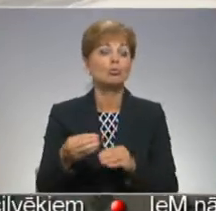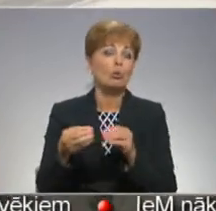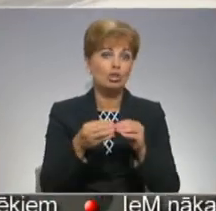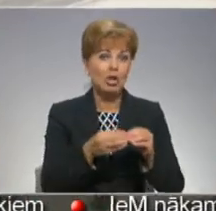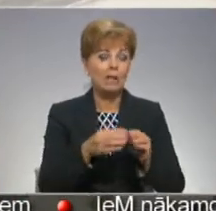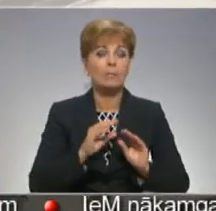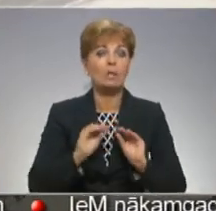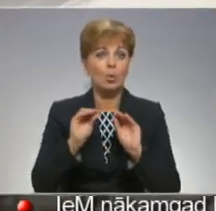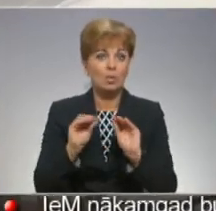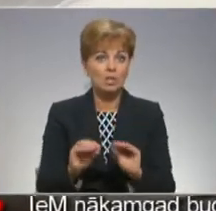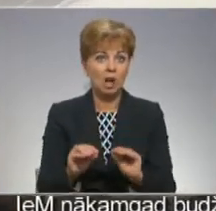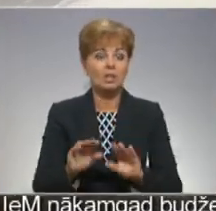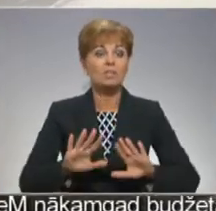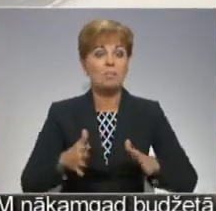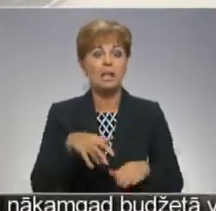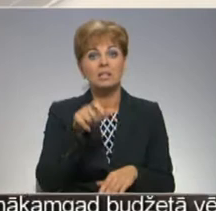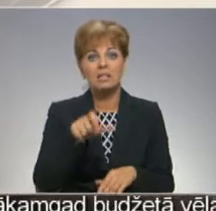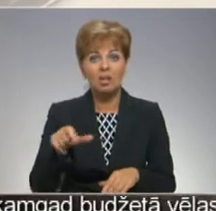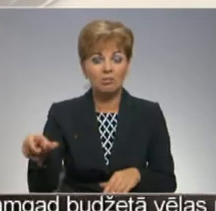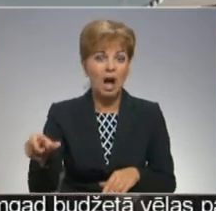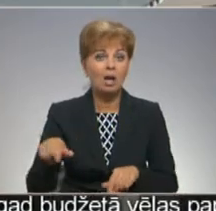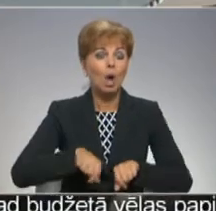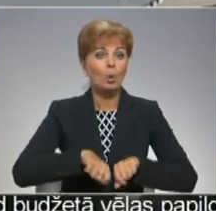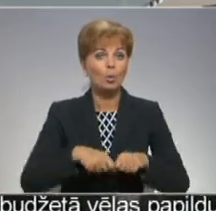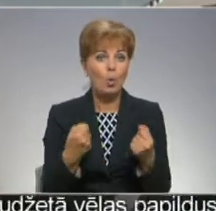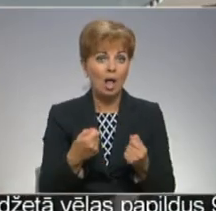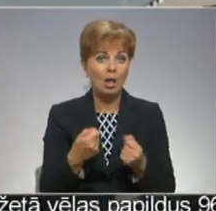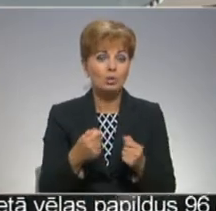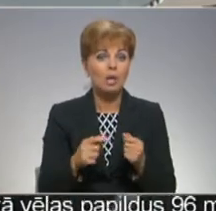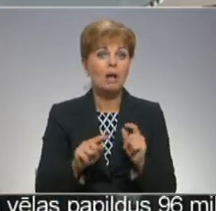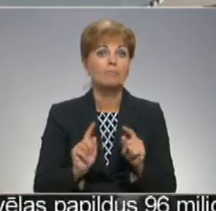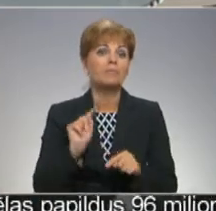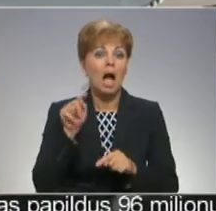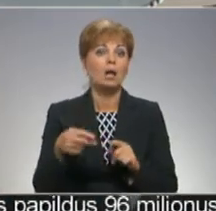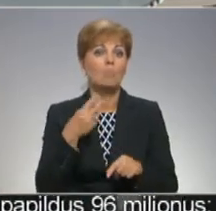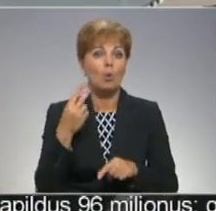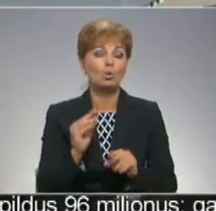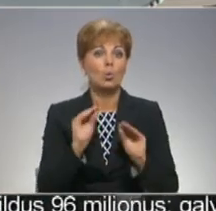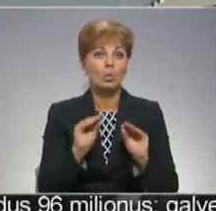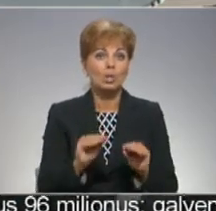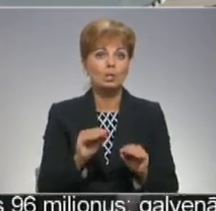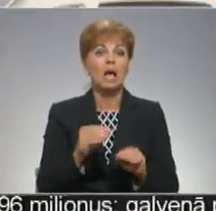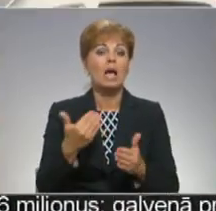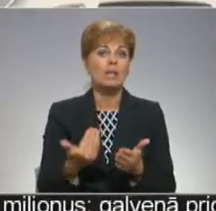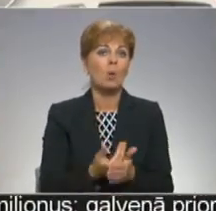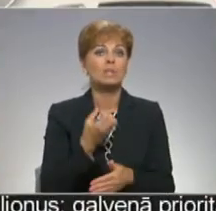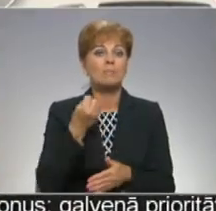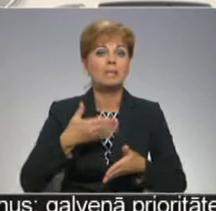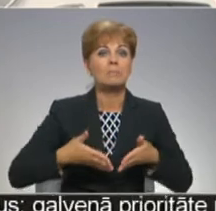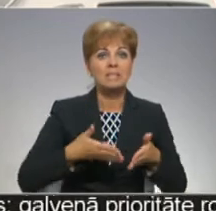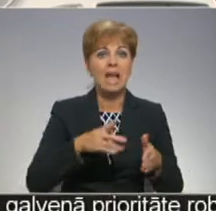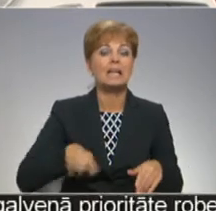tika uzstādīts, ja, bet nu, cilvēki tās nolauz. Nākamā otrdien tiks uzstādīts 15 jaunas ceļzīmes. Tās